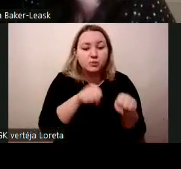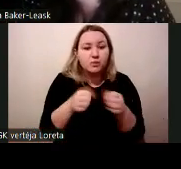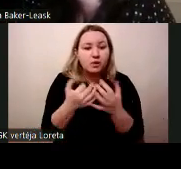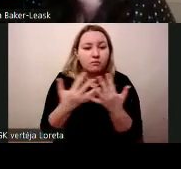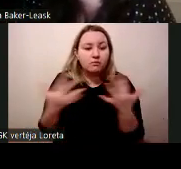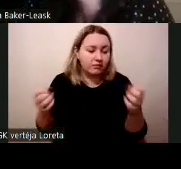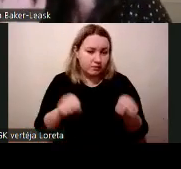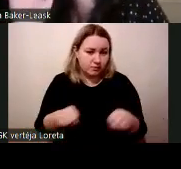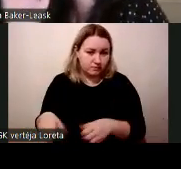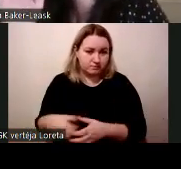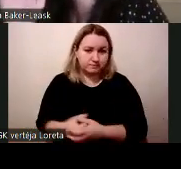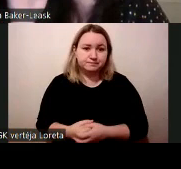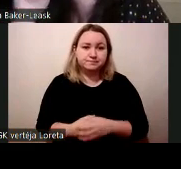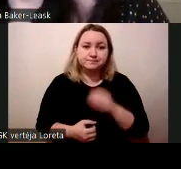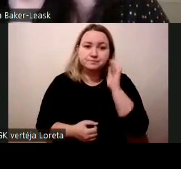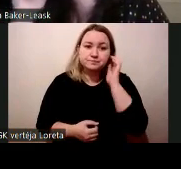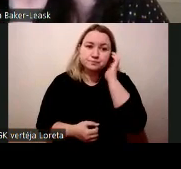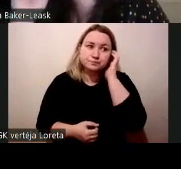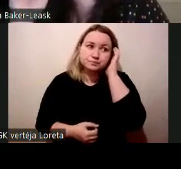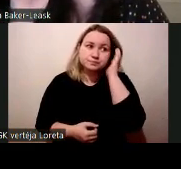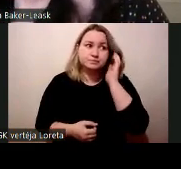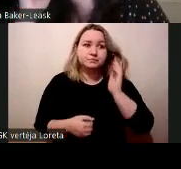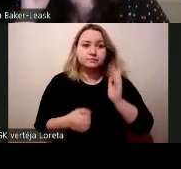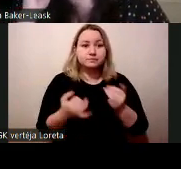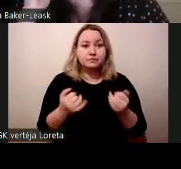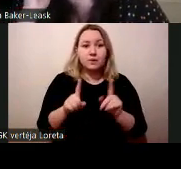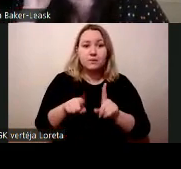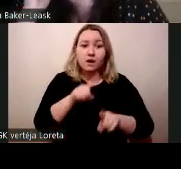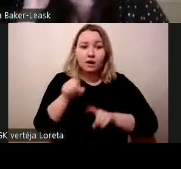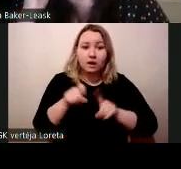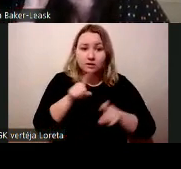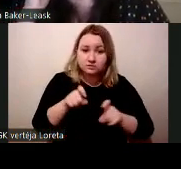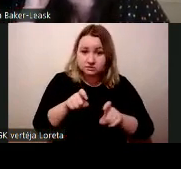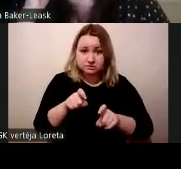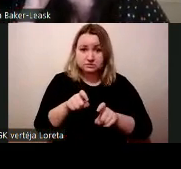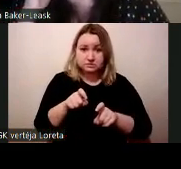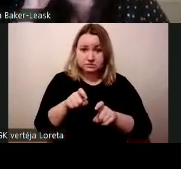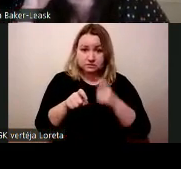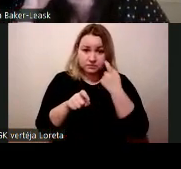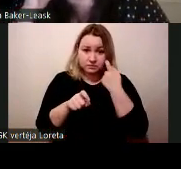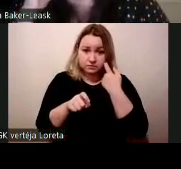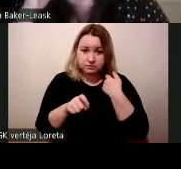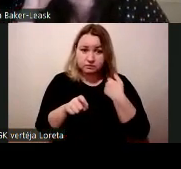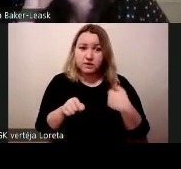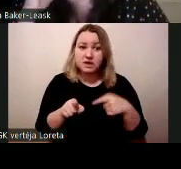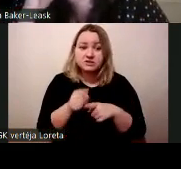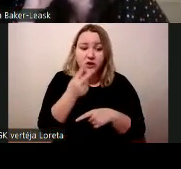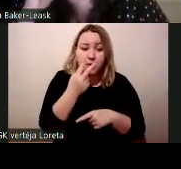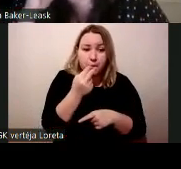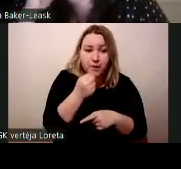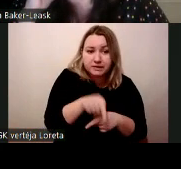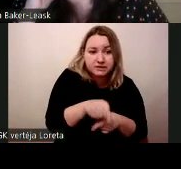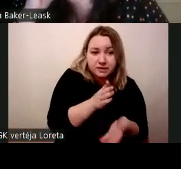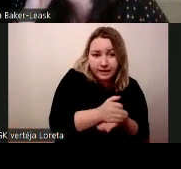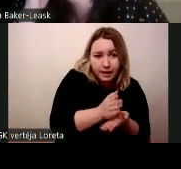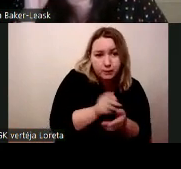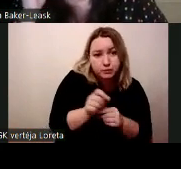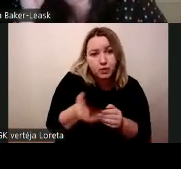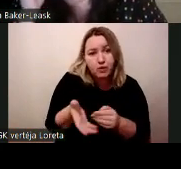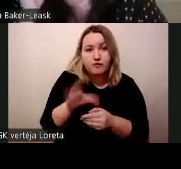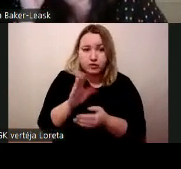klasėse. Taigi, klausimai. Ir ne tik susijęs su pradinės mokyklos vaikais. Ar vaikai